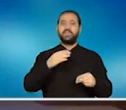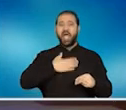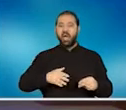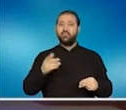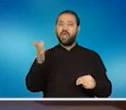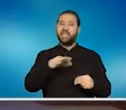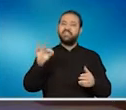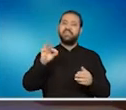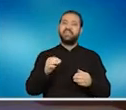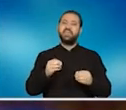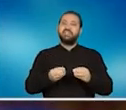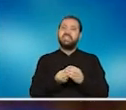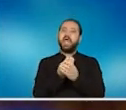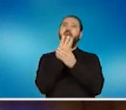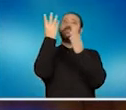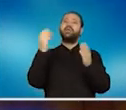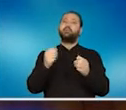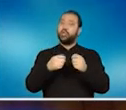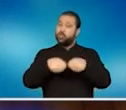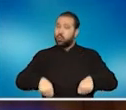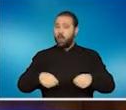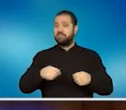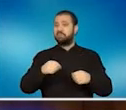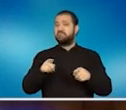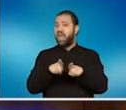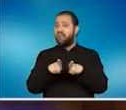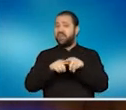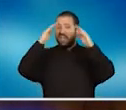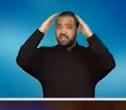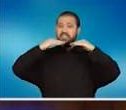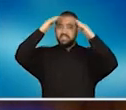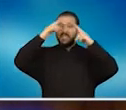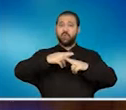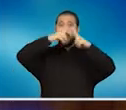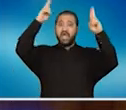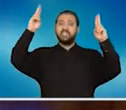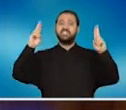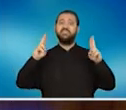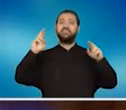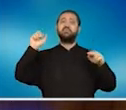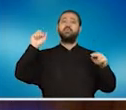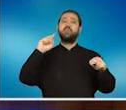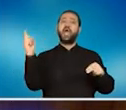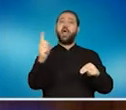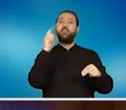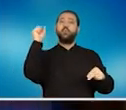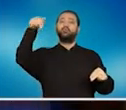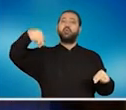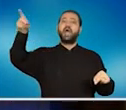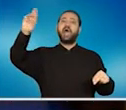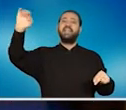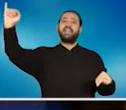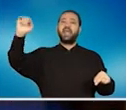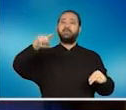Sfântului Mitropolit Andrei să fie tot de ziua Sfântului Apostol Andrei, pe 30 noiembrie.